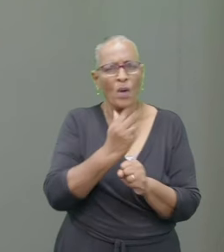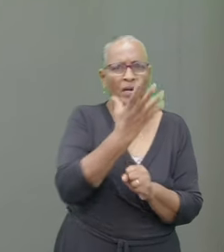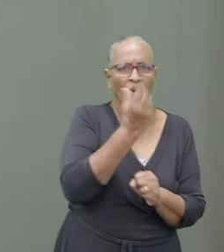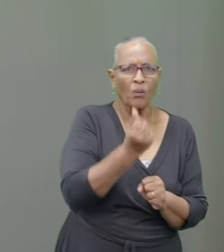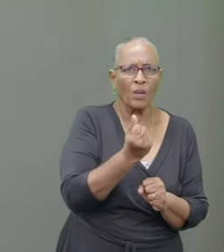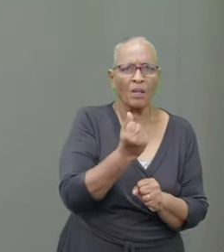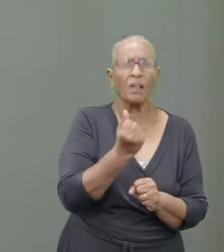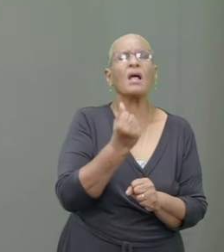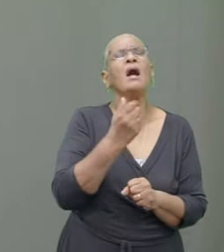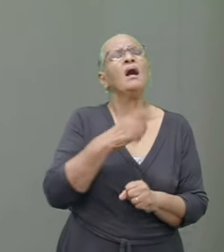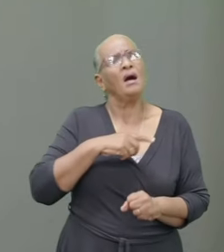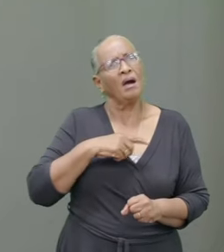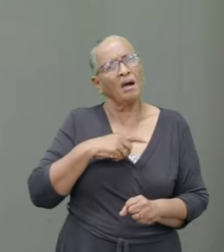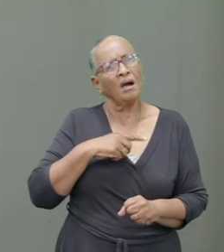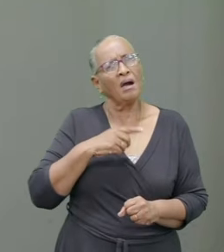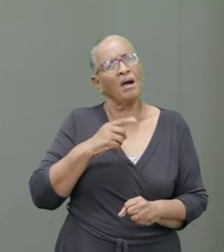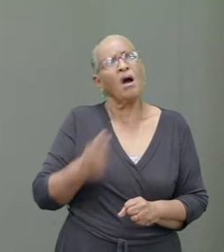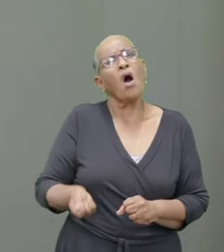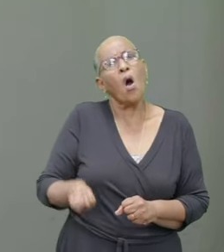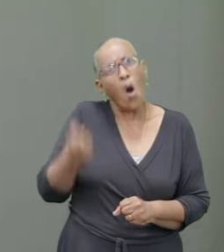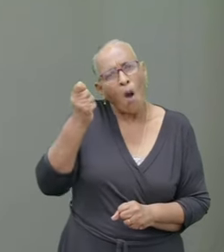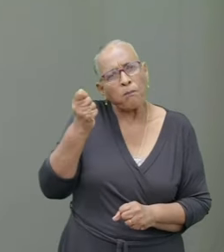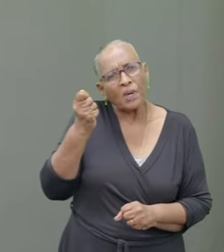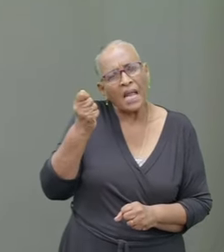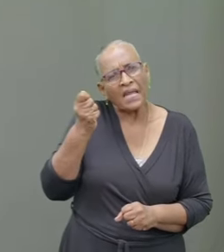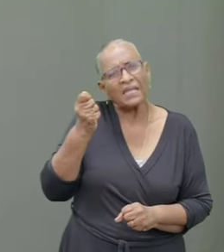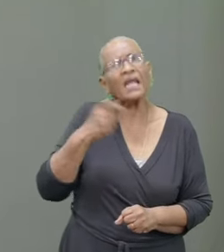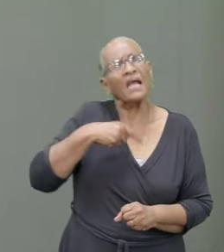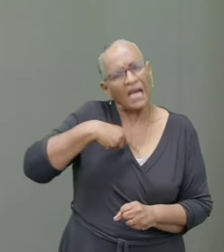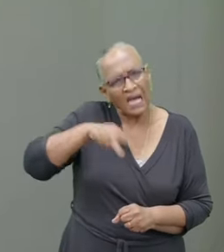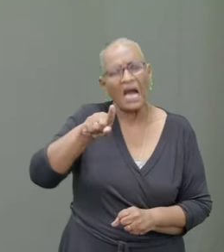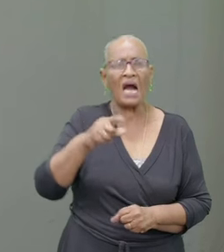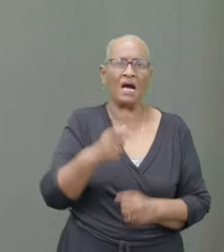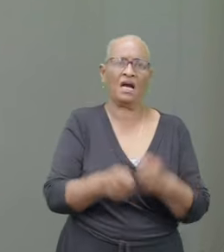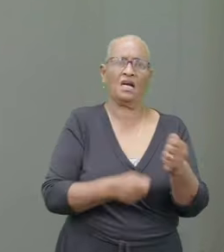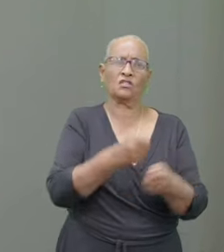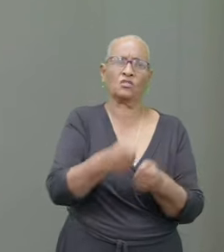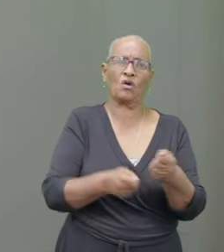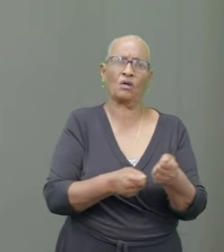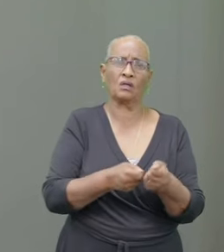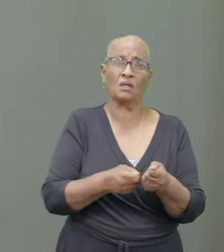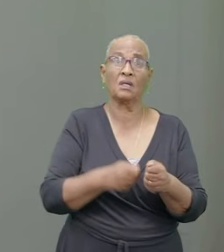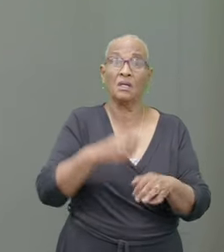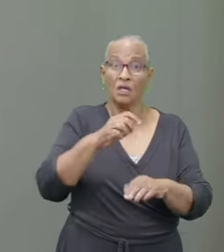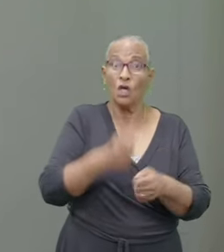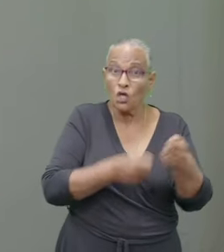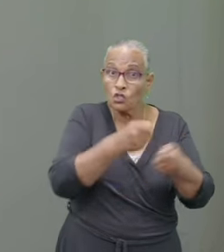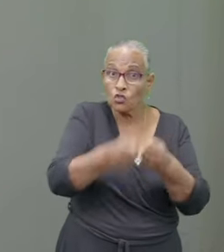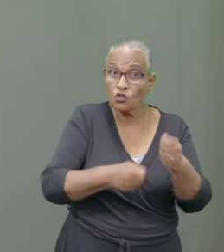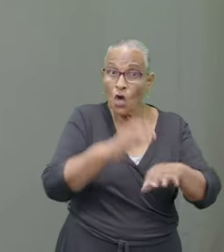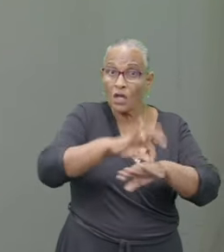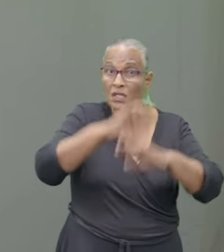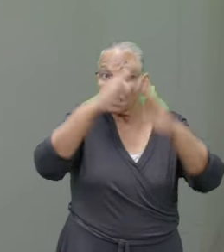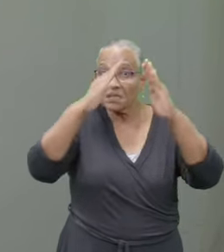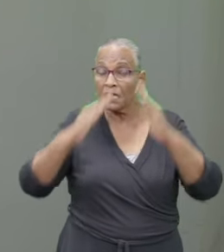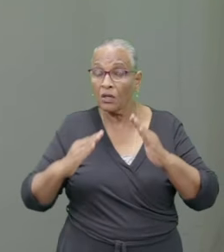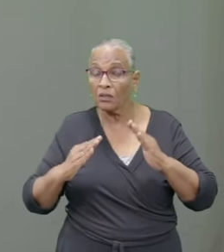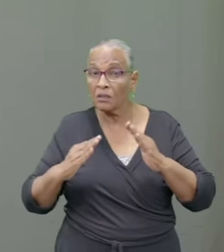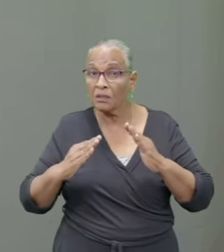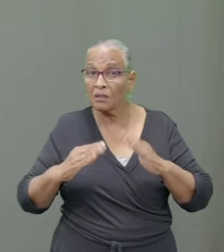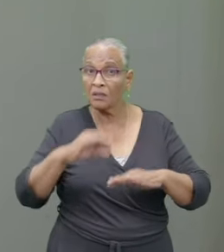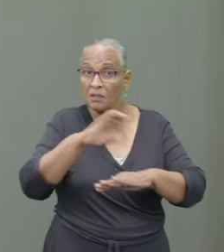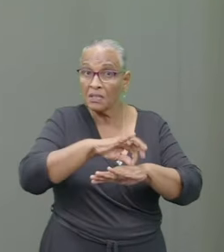opleiding in de zorg te doen. Er is werkgelegenheid daar. Werkgelegenheid niet alleen in Suriname, maar u